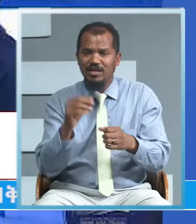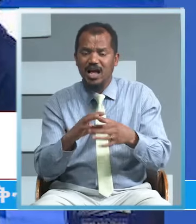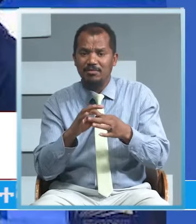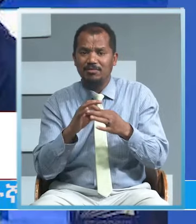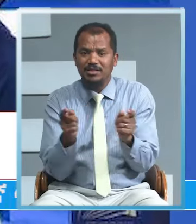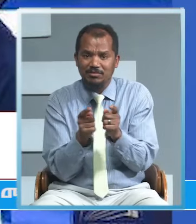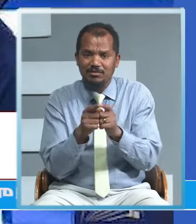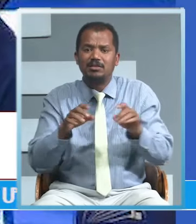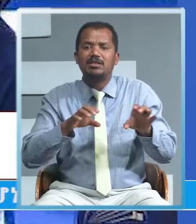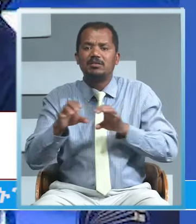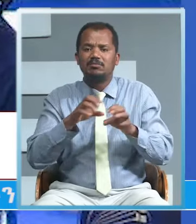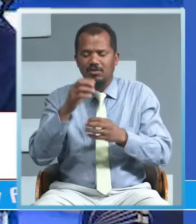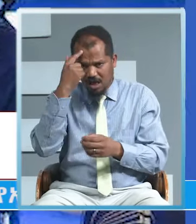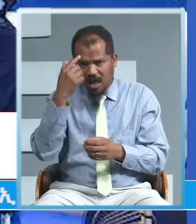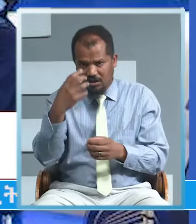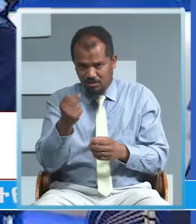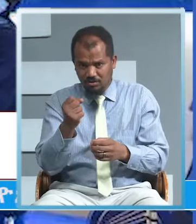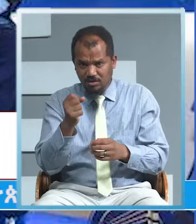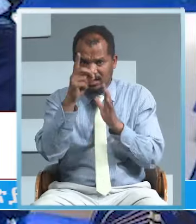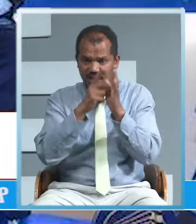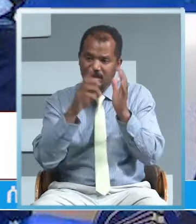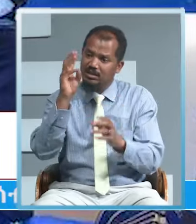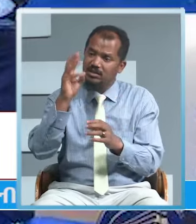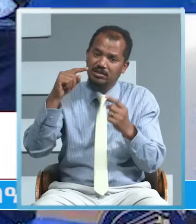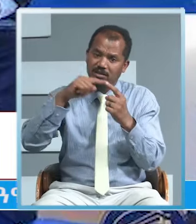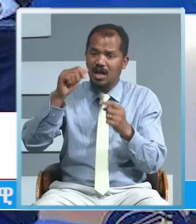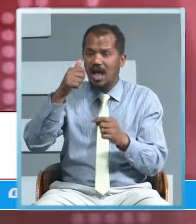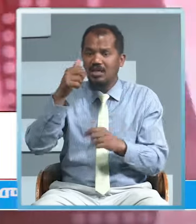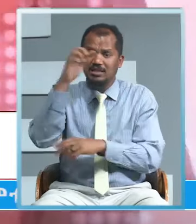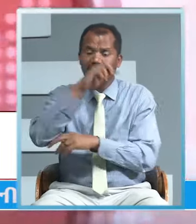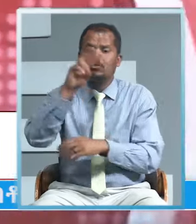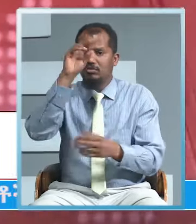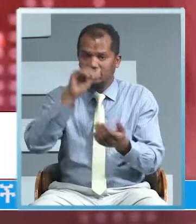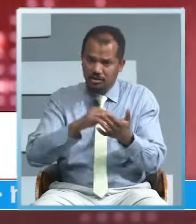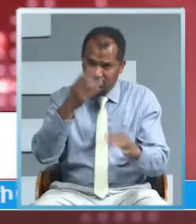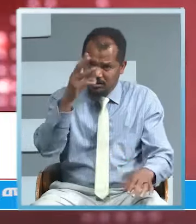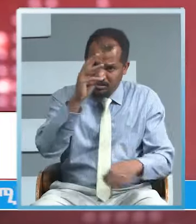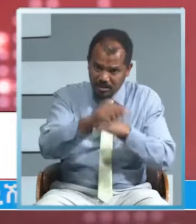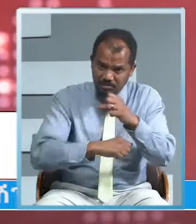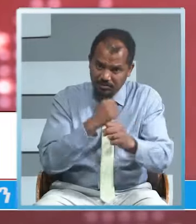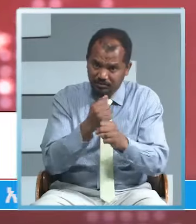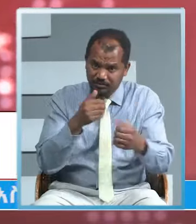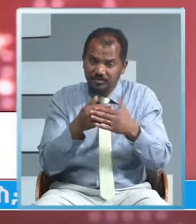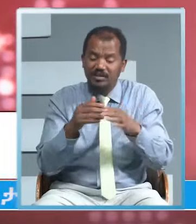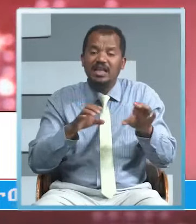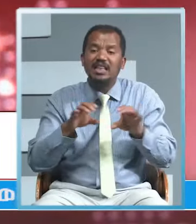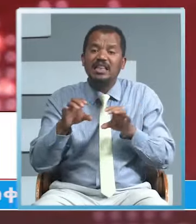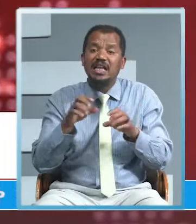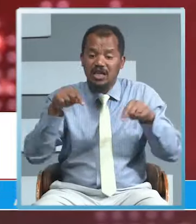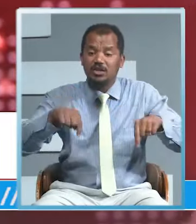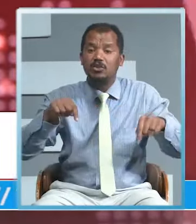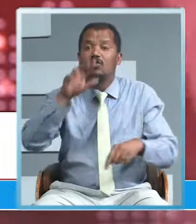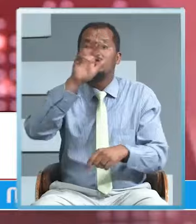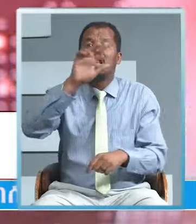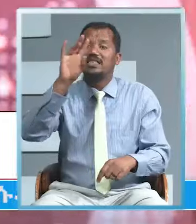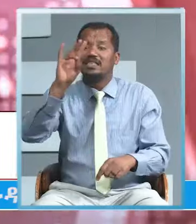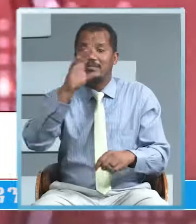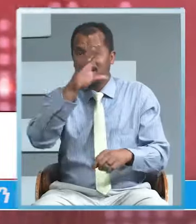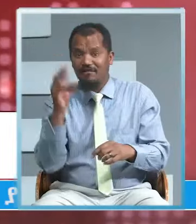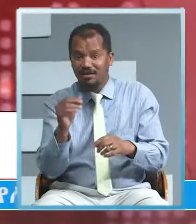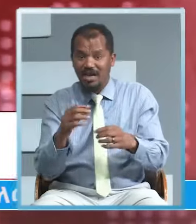ስብሰባ እንደሚካሄድ አስታውሰዋል። ከየካቲት 6 እስከ 10 ቀን 2016 ዓ.ም ድረስ የተካሄደው የዘንድሮ